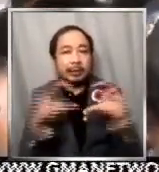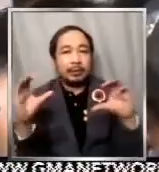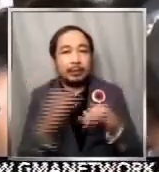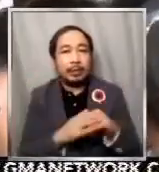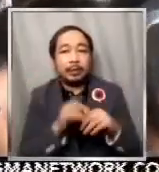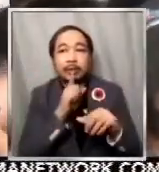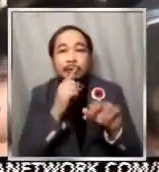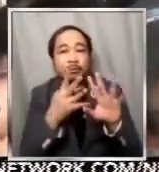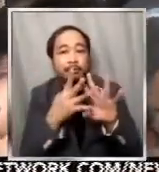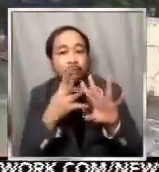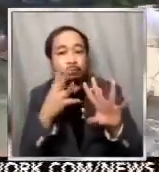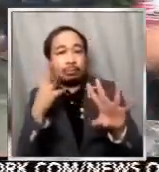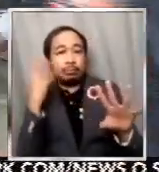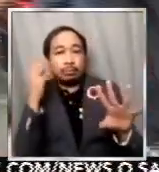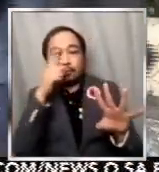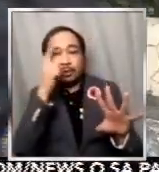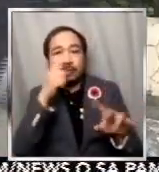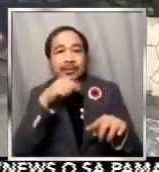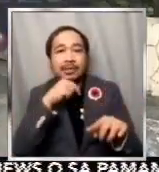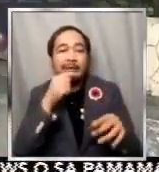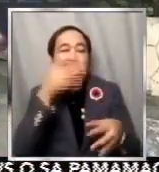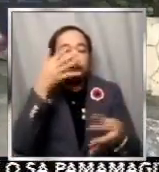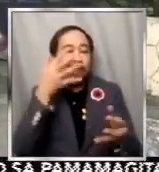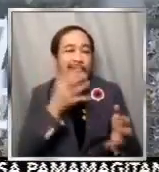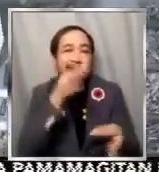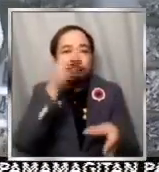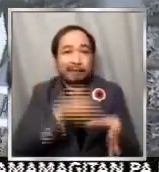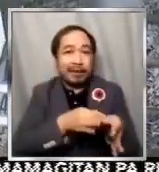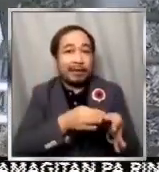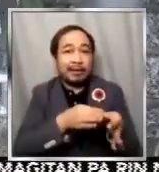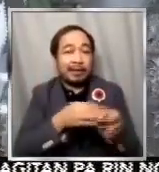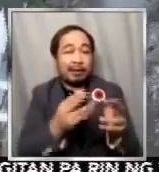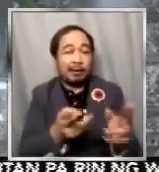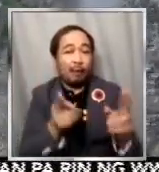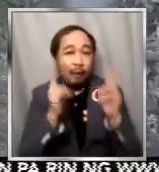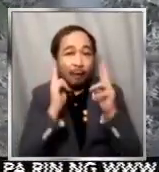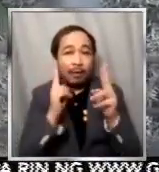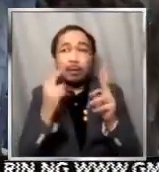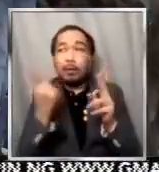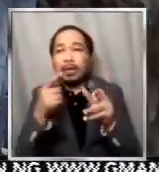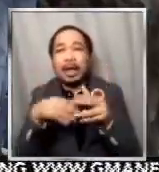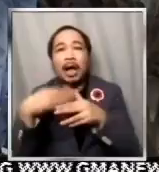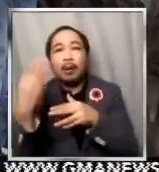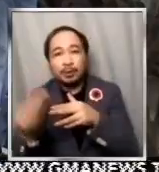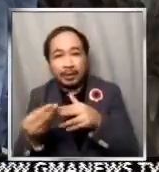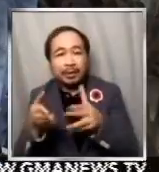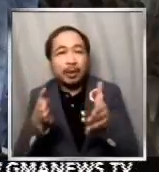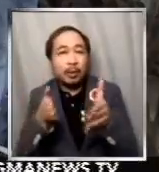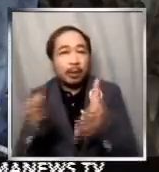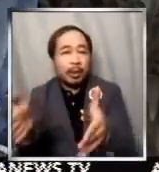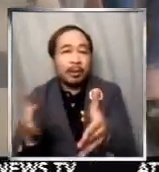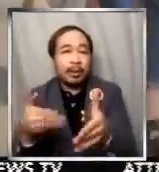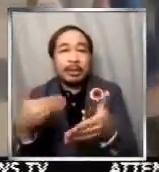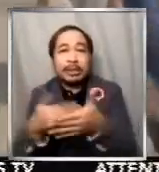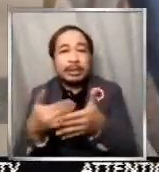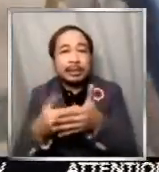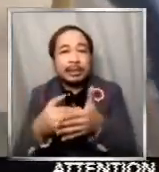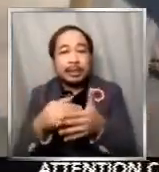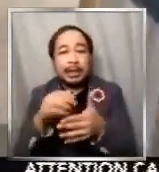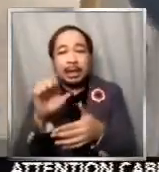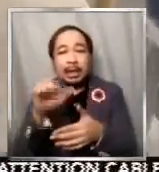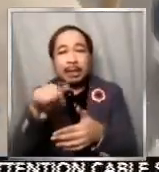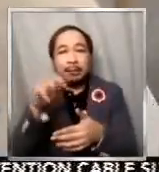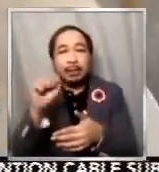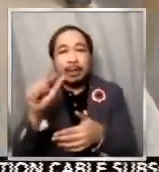hindi na kasya sa hallway, ang dulo tawid kalsada na. Nasa Lagunang City Hall, katabi ng Elliptical Road. Kung makarating ka na